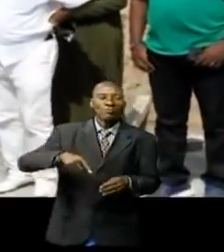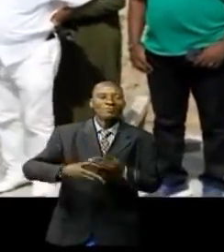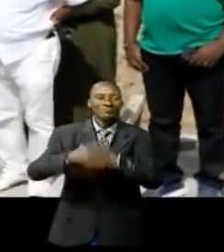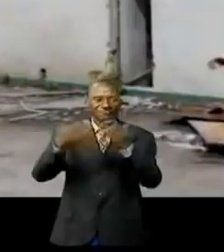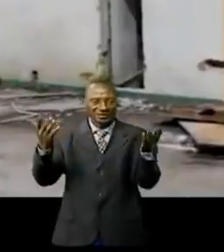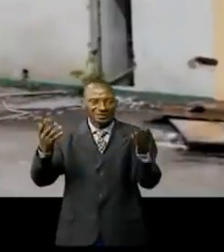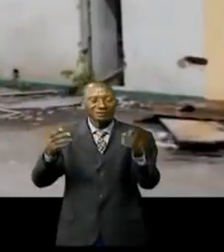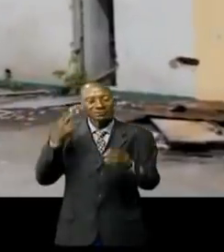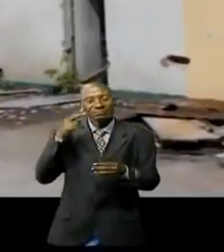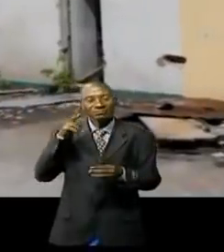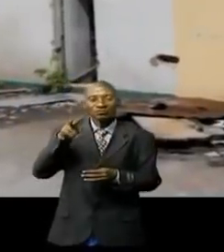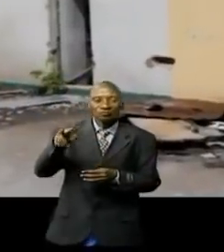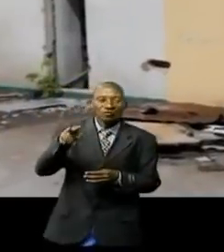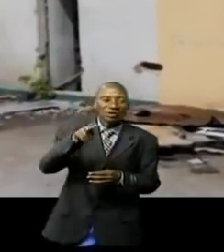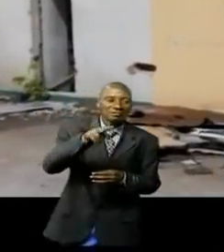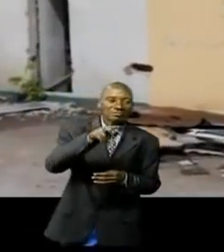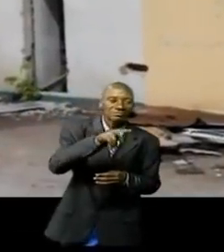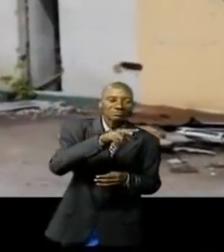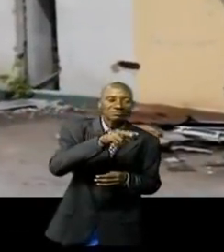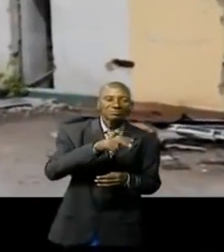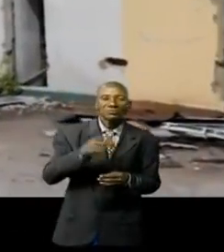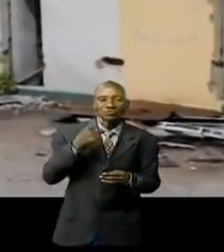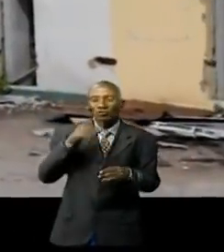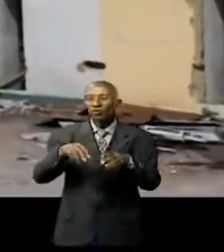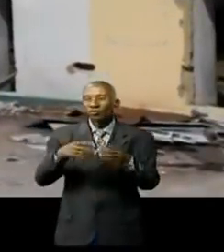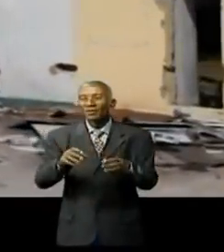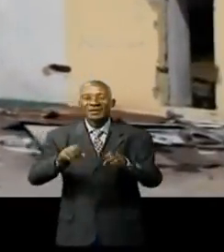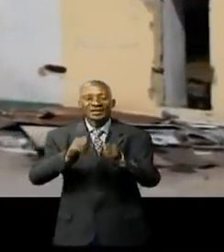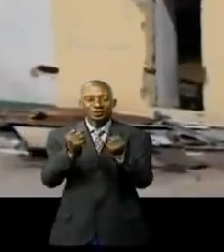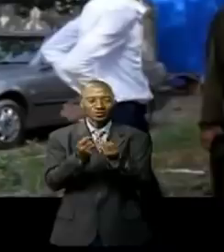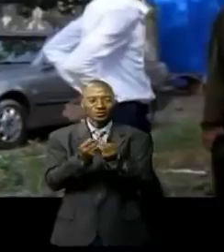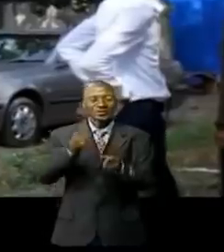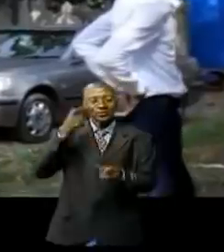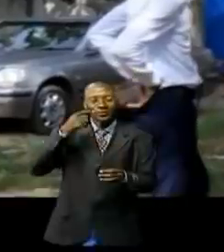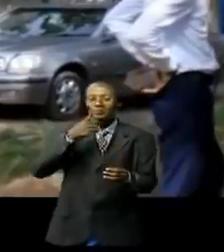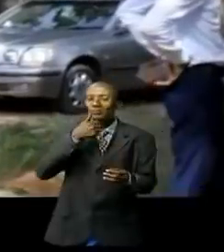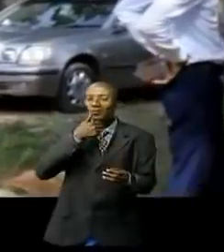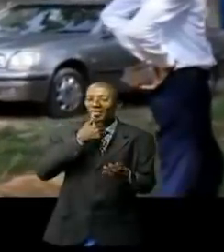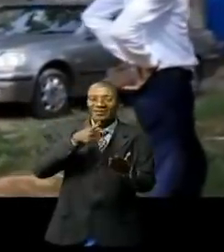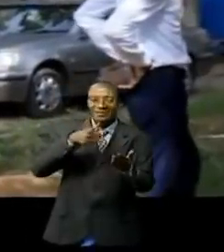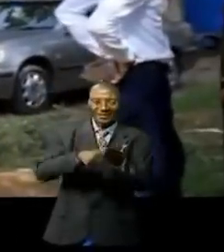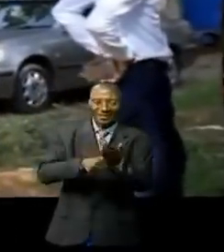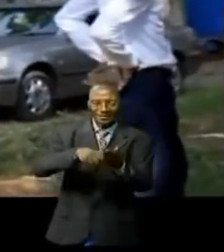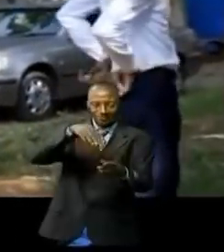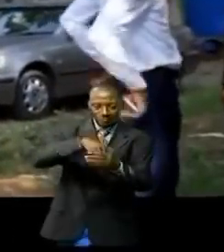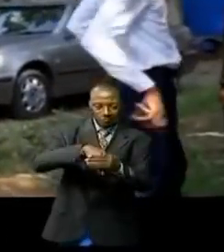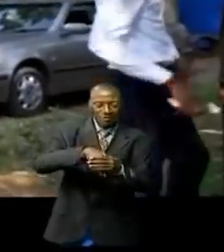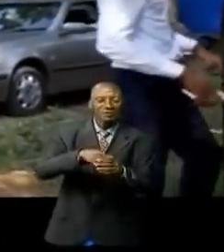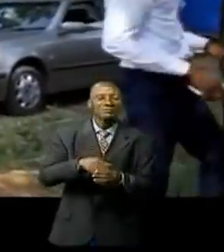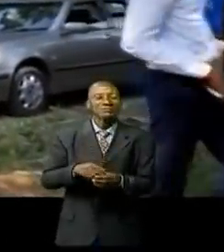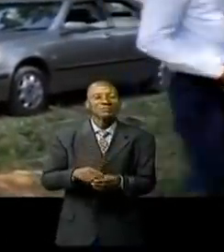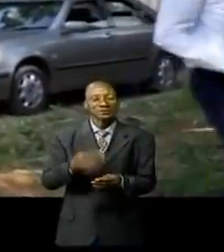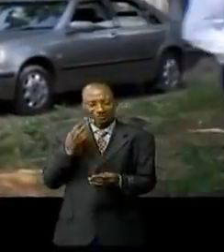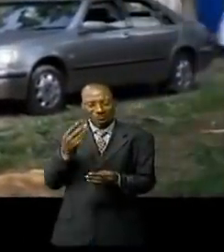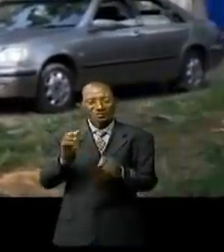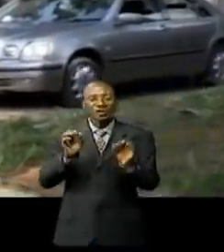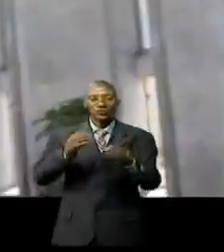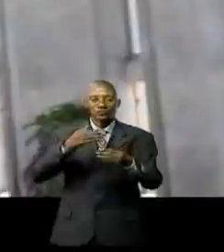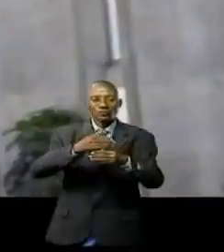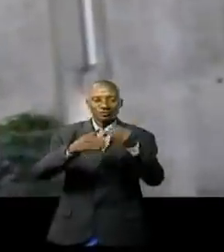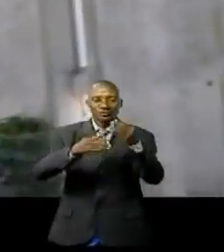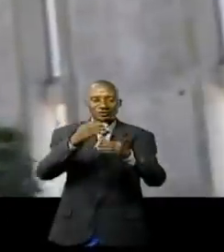sa complète réhabilitation par la SCPT. La seconde étape de cette tournée, la concession sur l'avenue de la